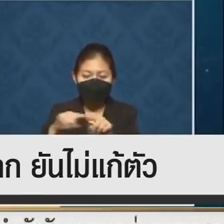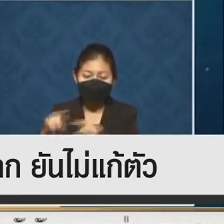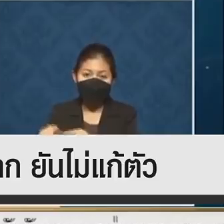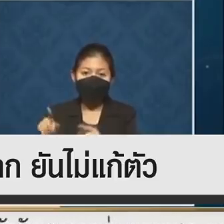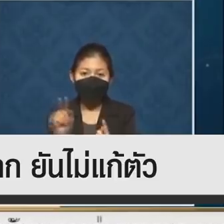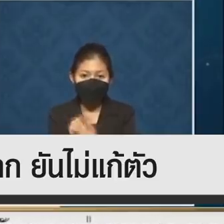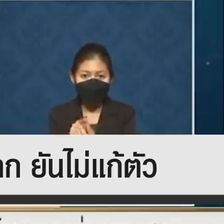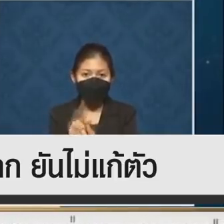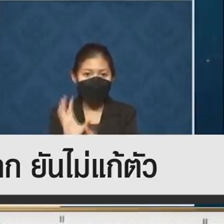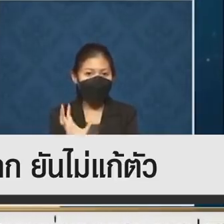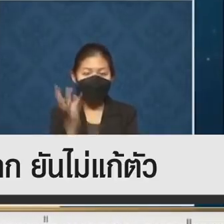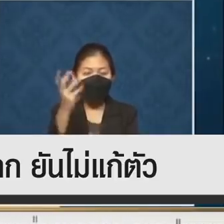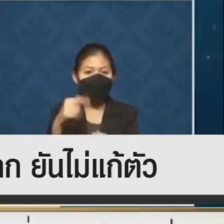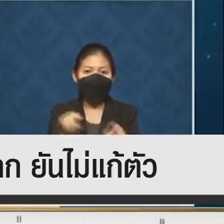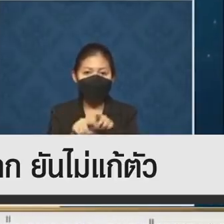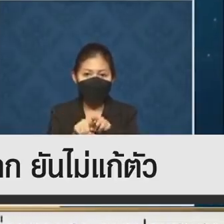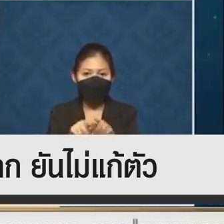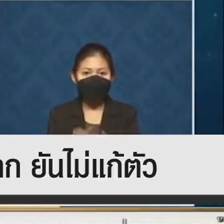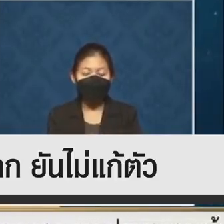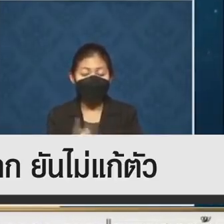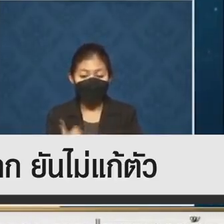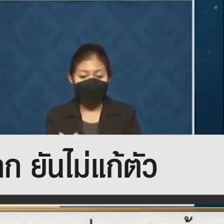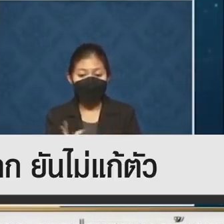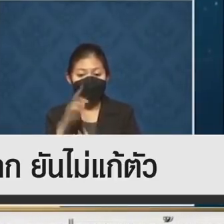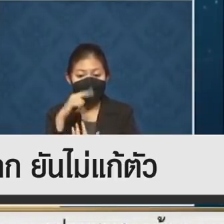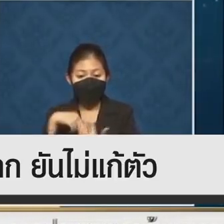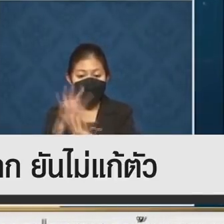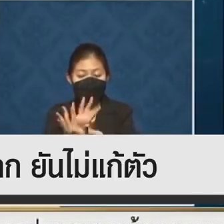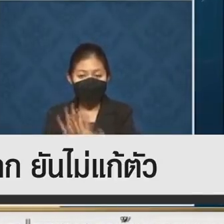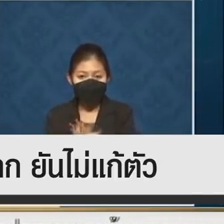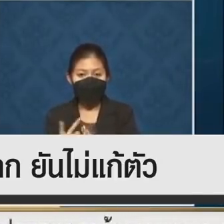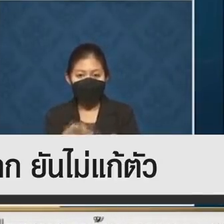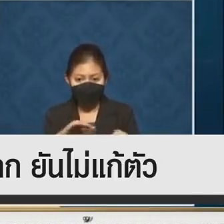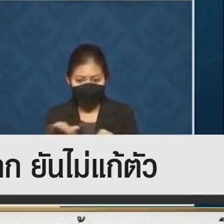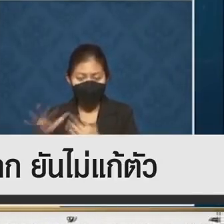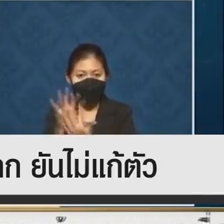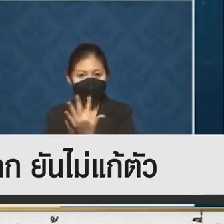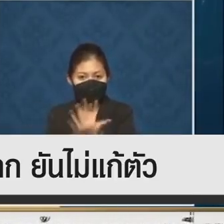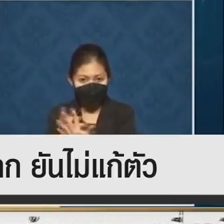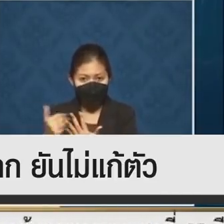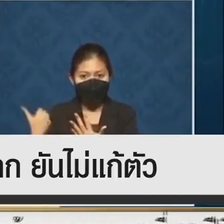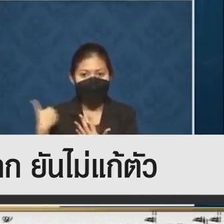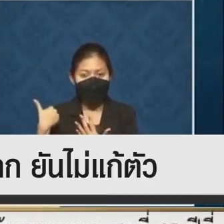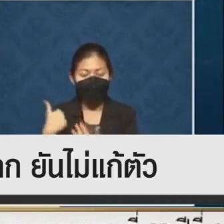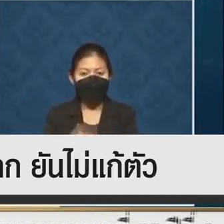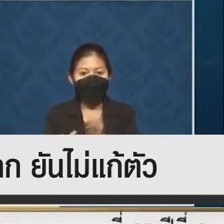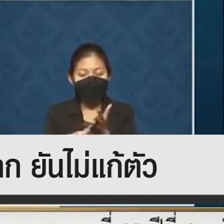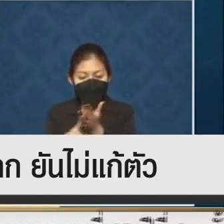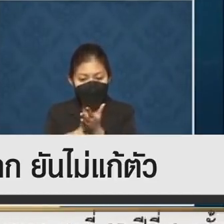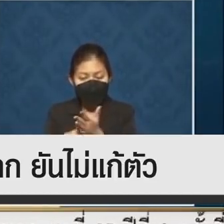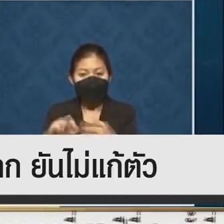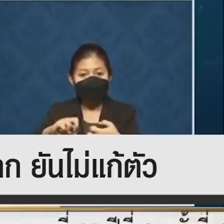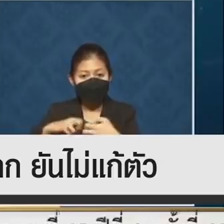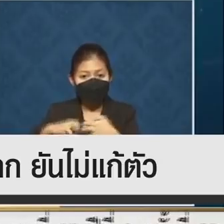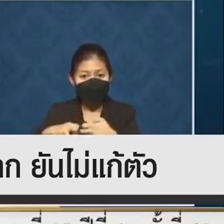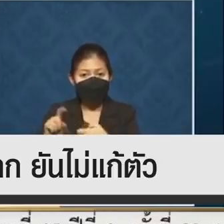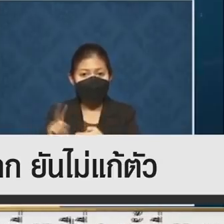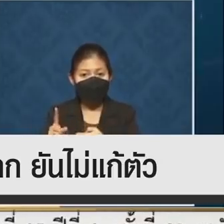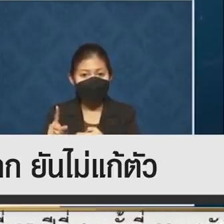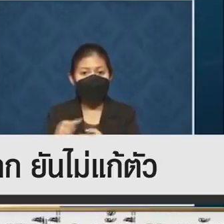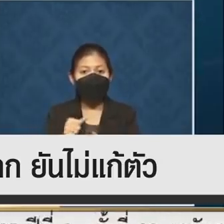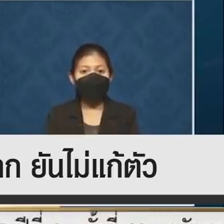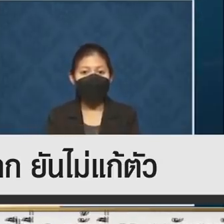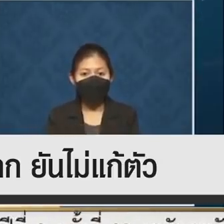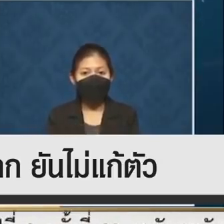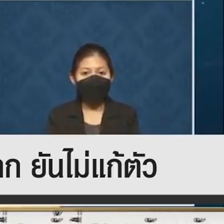ครับว่ามันต้องขึ้นอยู่กับปัจจัยหลายๆอย่างด้วยโควิดด้วยราคาน้ำมันด้วยแล้วก็การขึ้นอภิปรายหรือว่าการขึ้